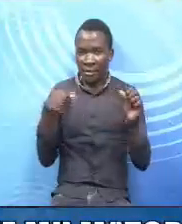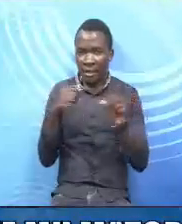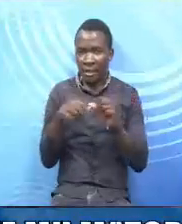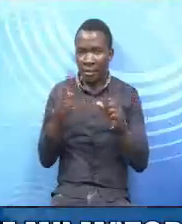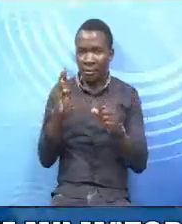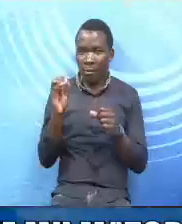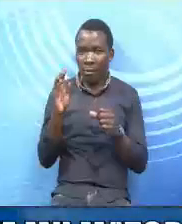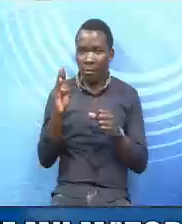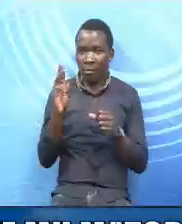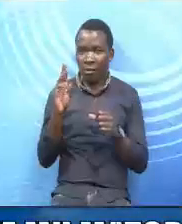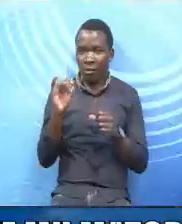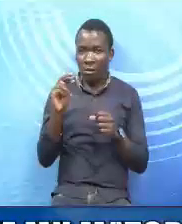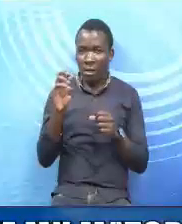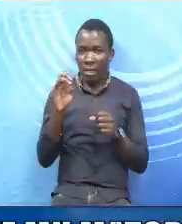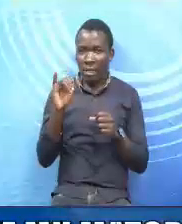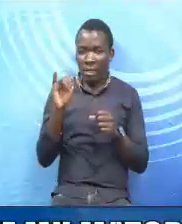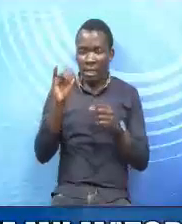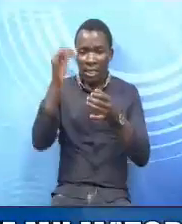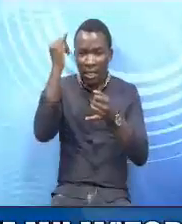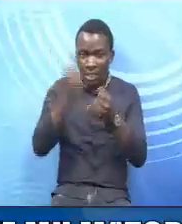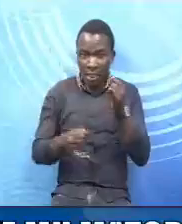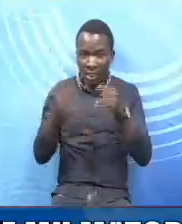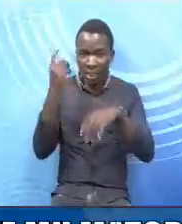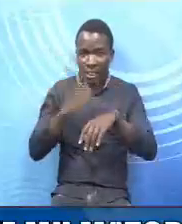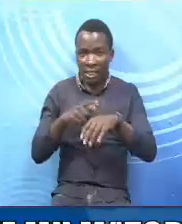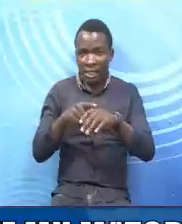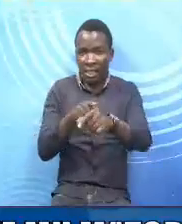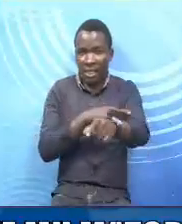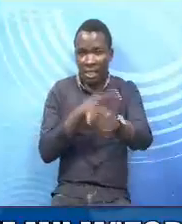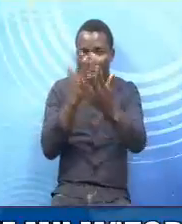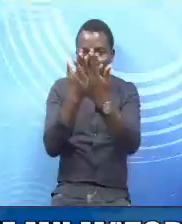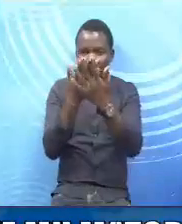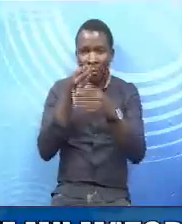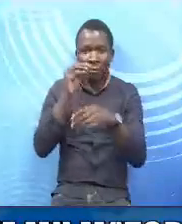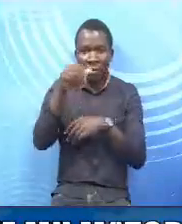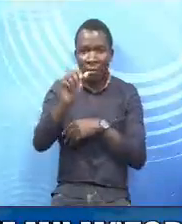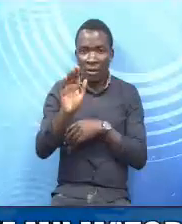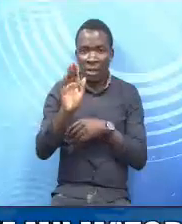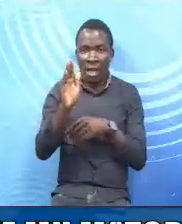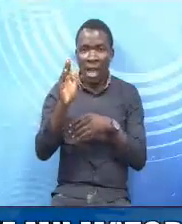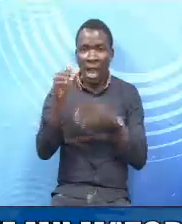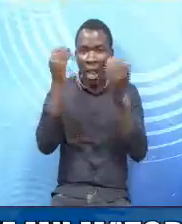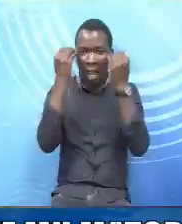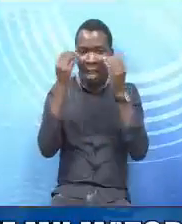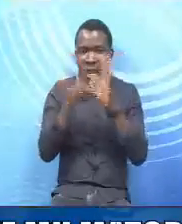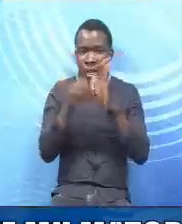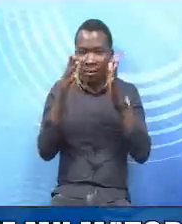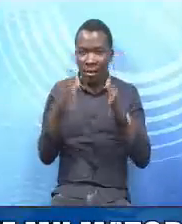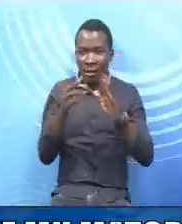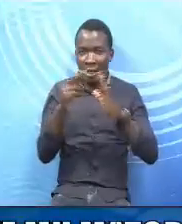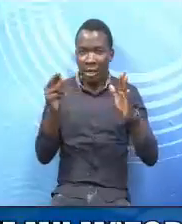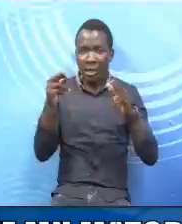Wine yamaze igihe kinini afungiye iwe mu rugo. Ku rundi ruhande, abanyamategeko bahagarariye abaregwa aribo Yoweri